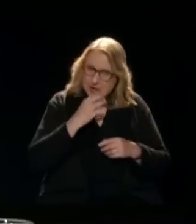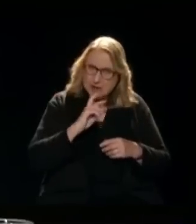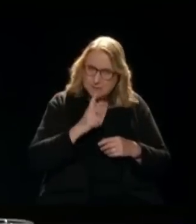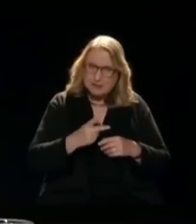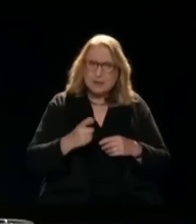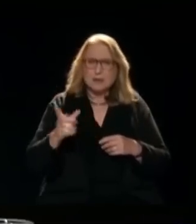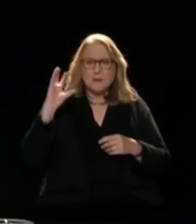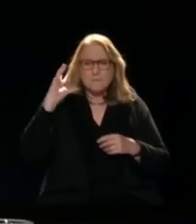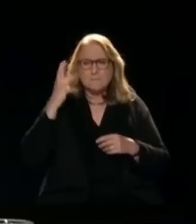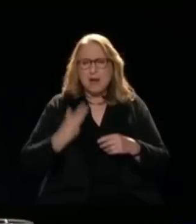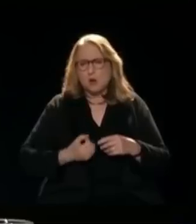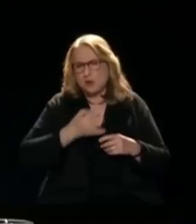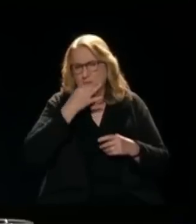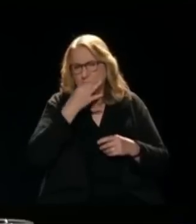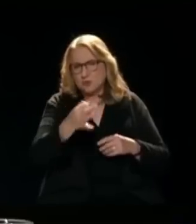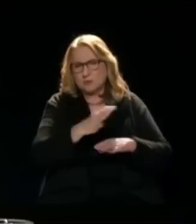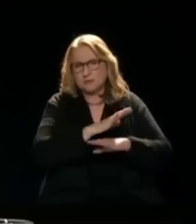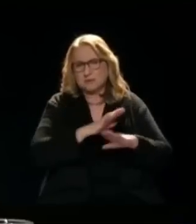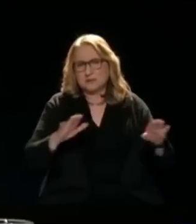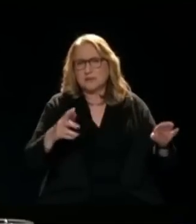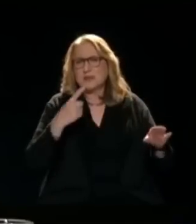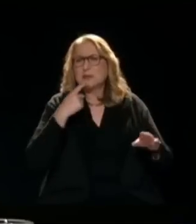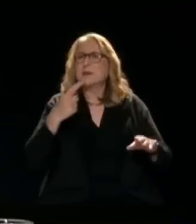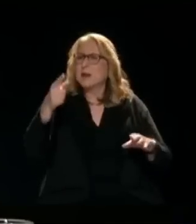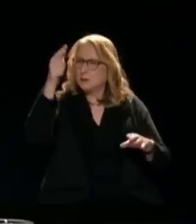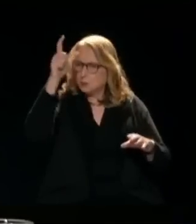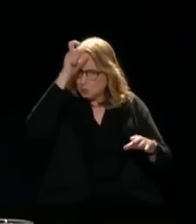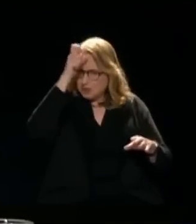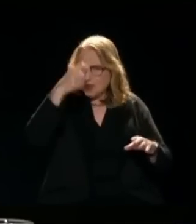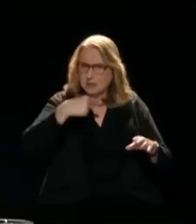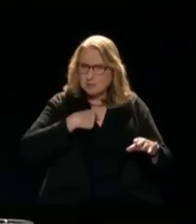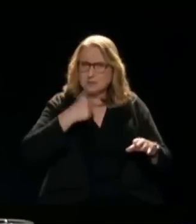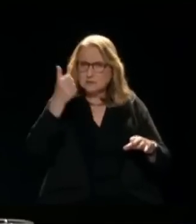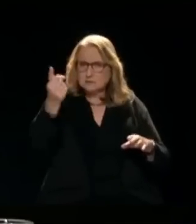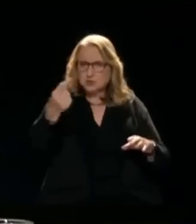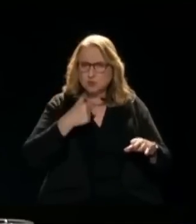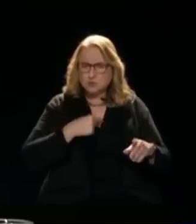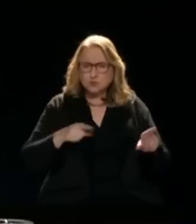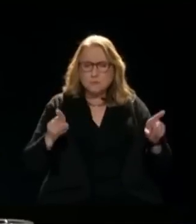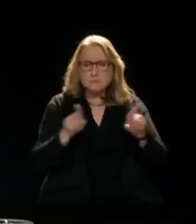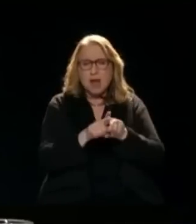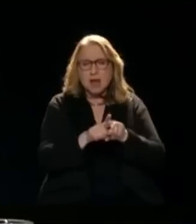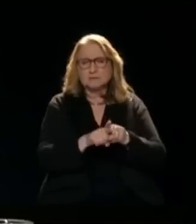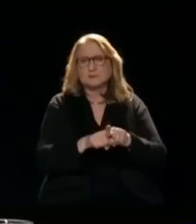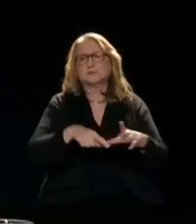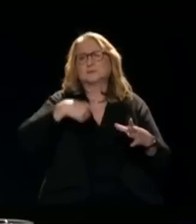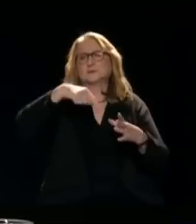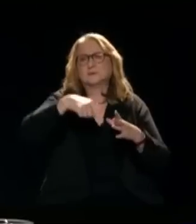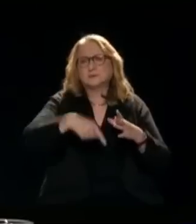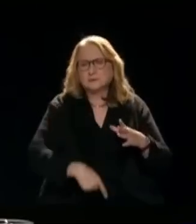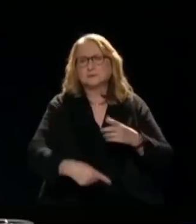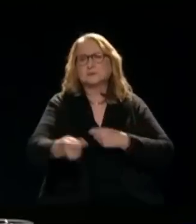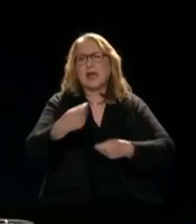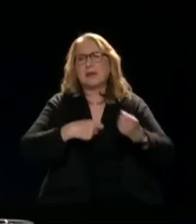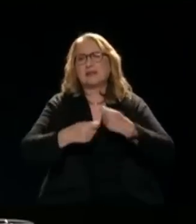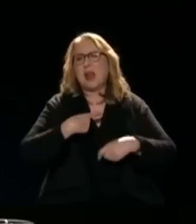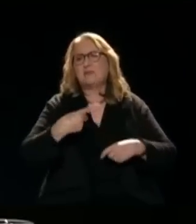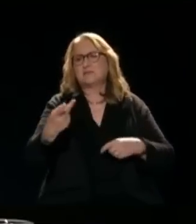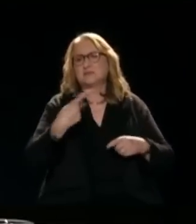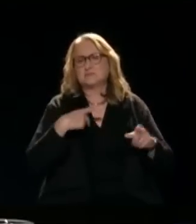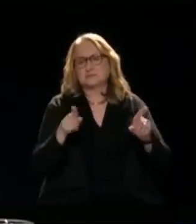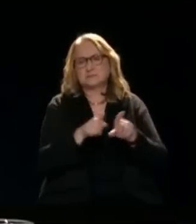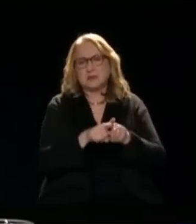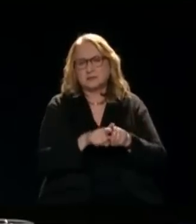Με δημόσιες δηλώσεις της στάχτηκε υπέρ της συνεκμετάλλευσης. Τι νόημα έχει η συνεκμετάλλευση από τη στιγμή που δεν έχεις